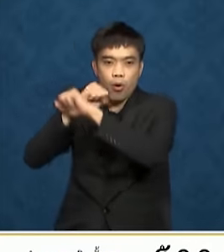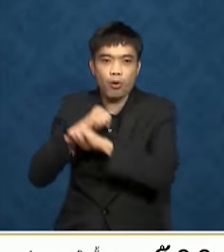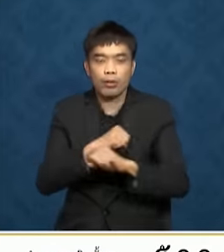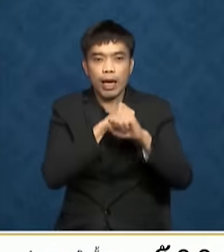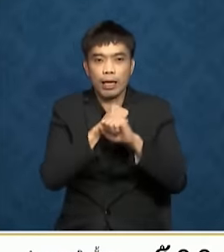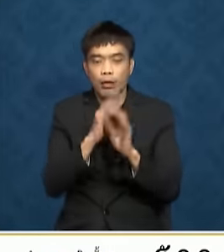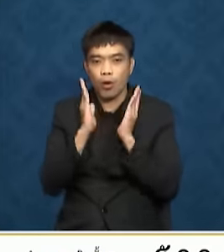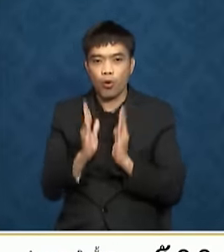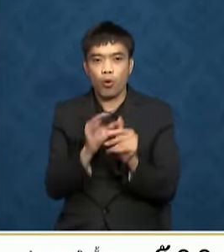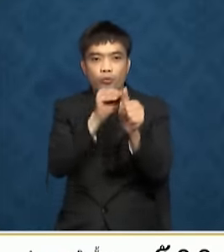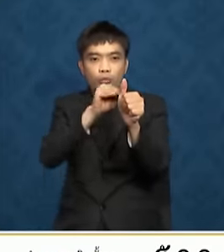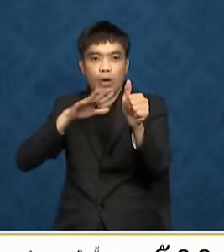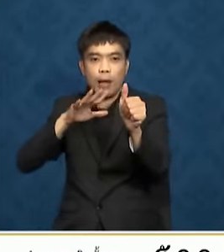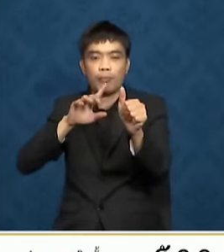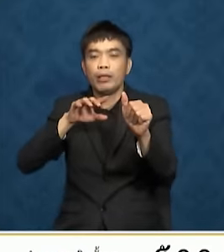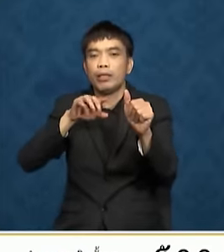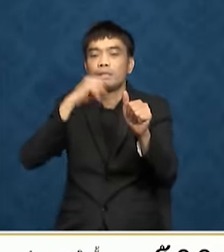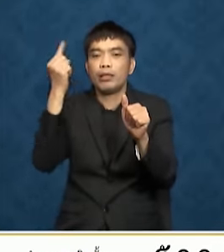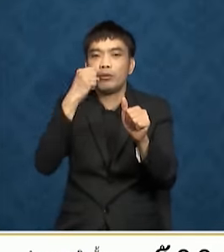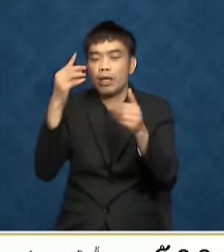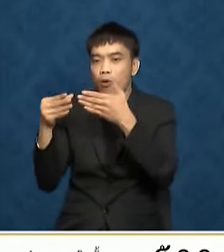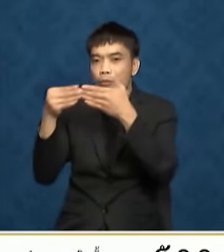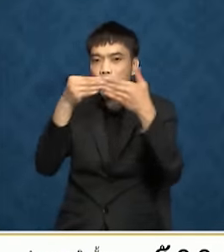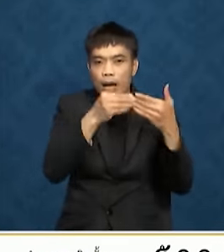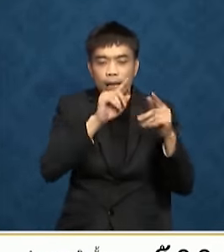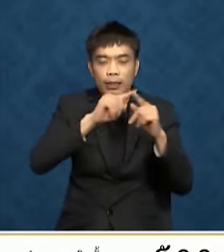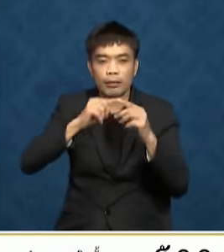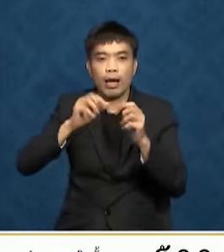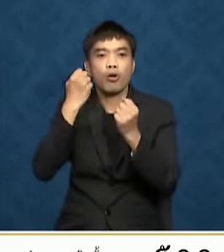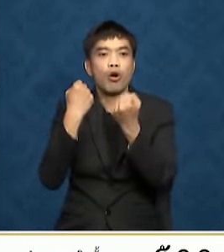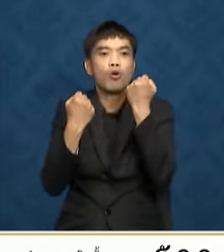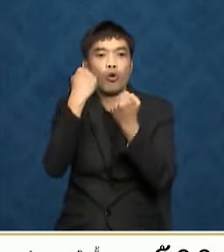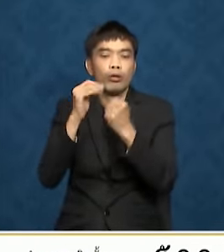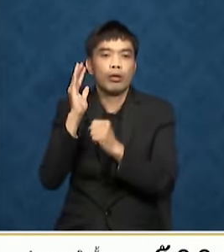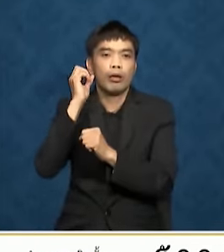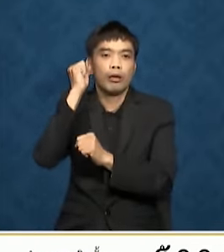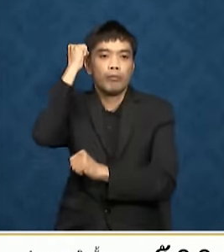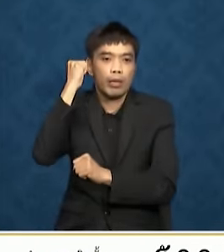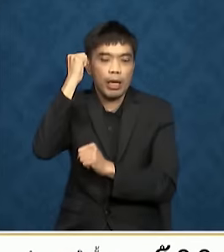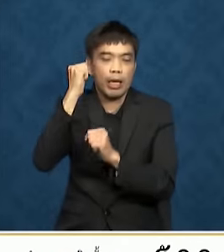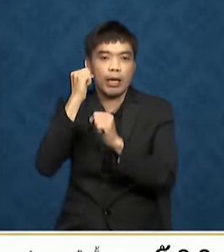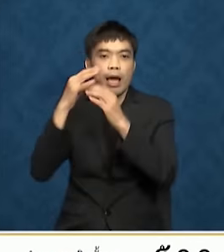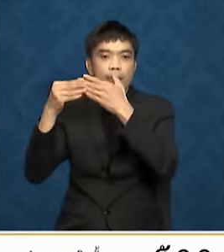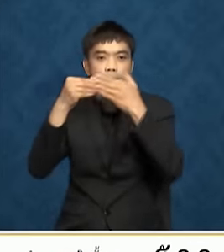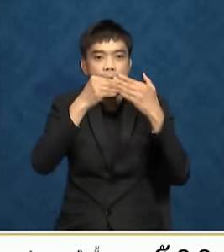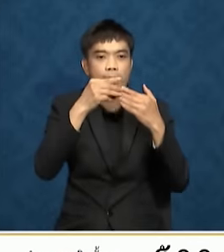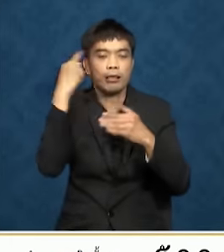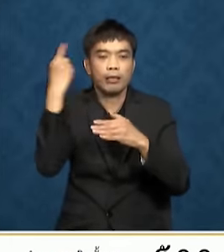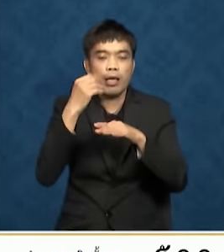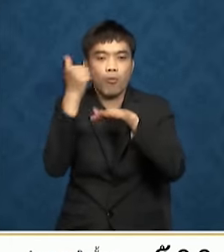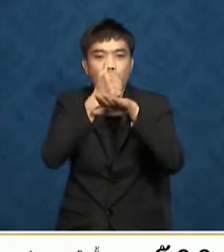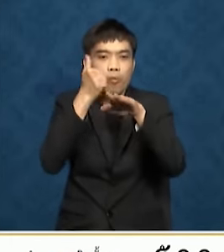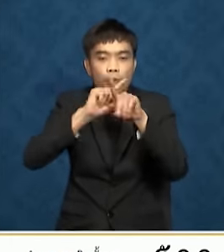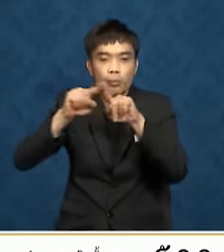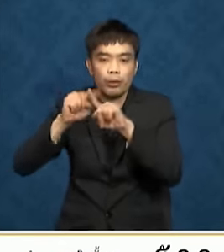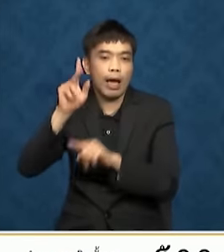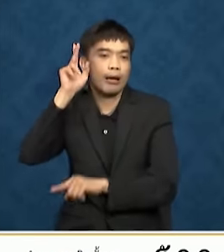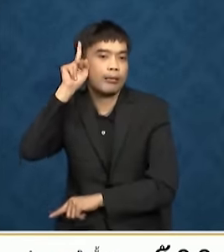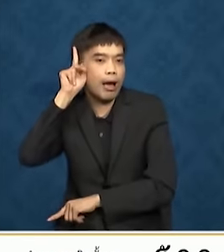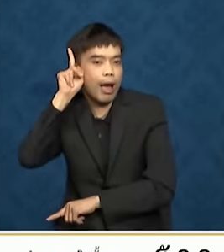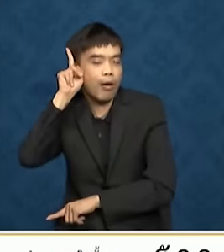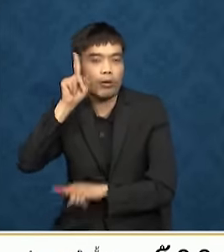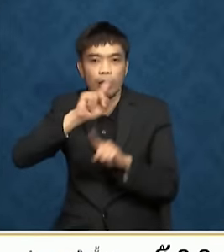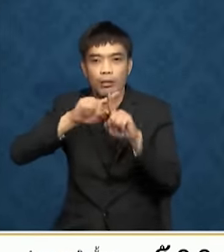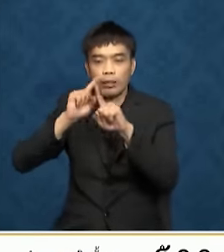มัคคุเทศไม่ว่าจะเป็นเรื่องของการคมนาคมไม่ว่าจะเป็นเรื่องของการที่มีเ่อการให้ข้อมูล